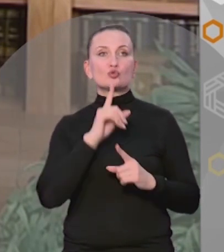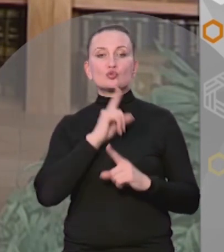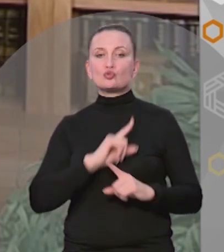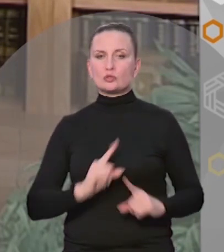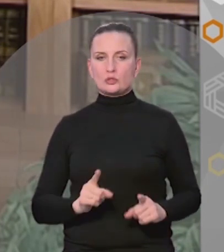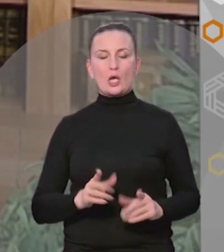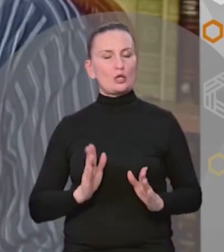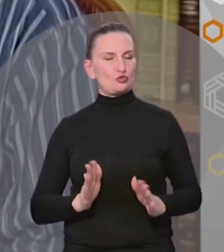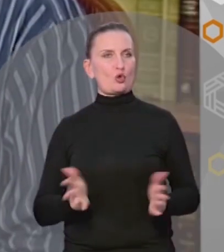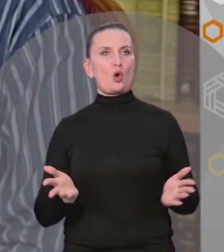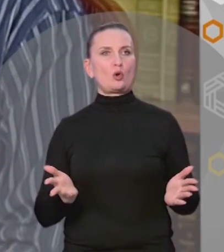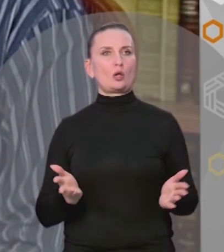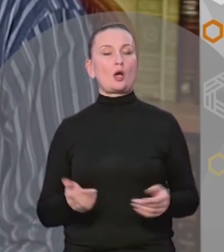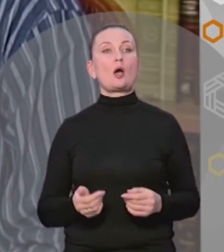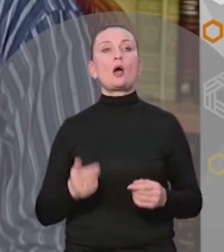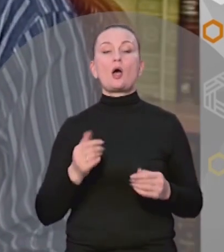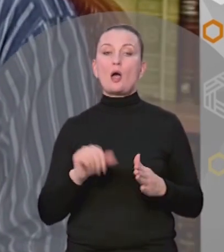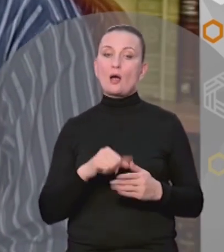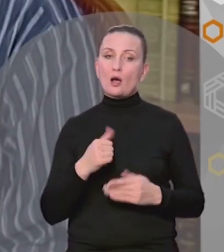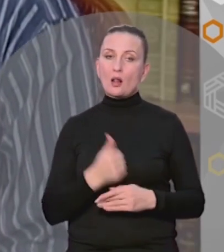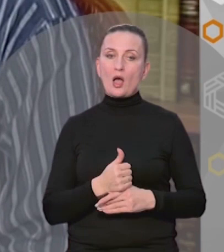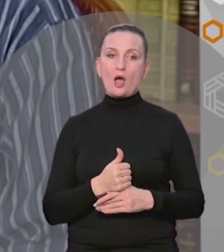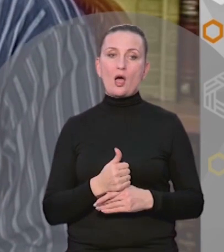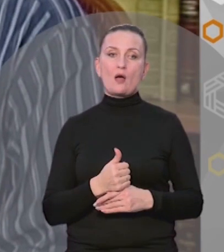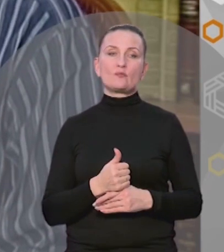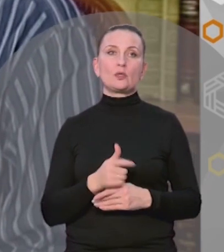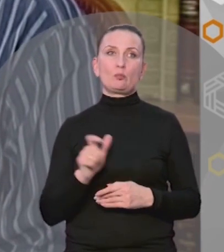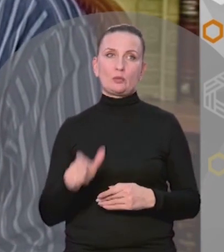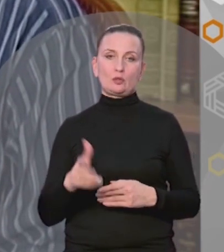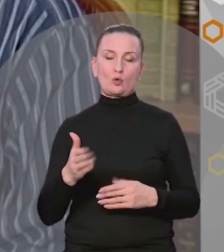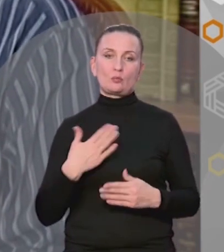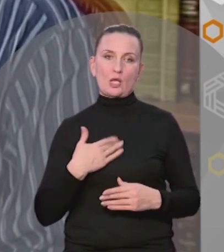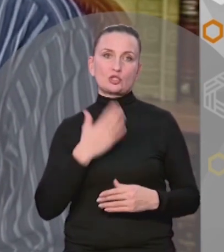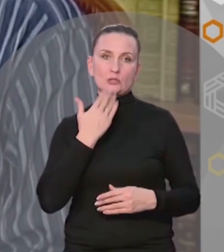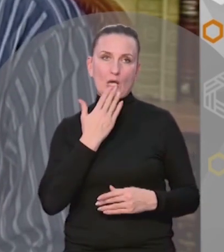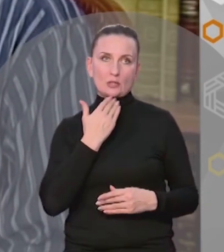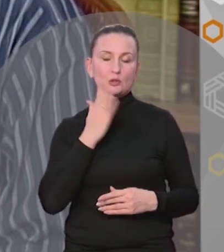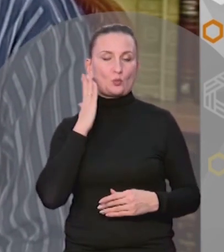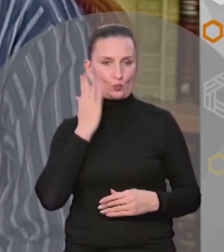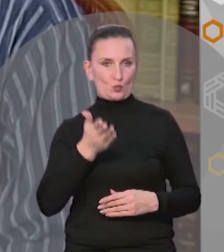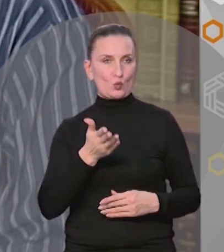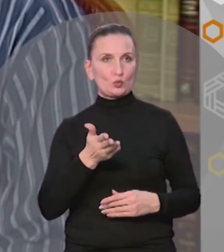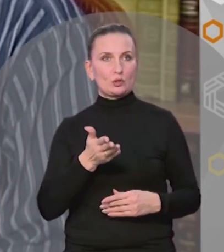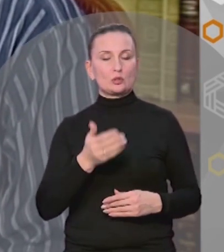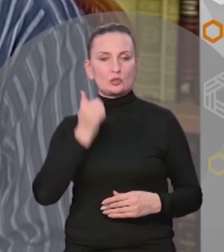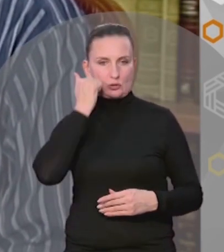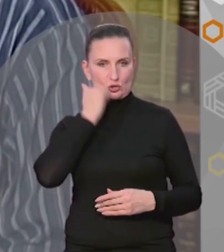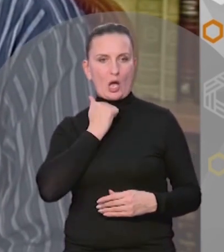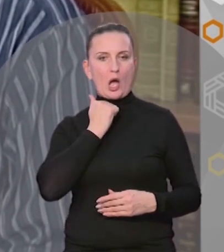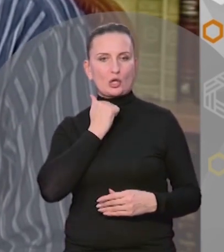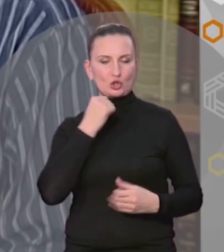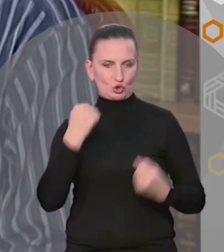да и только. А вот главным героем нашей сегодняшней сказки будет